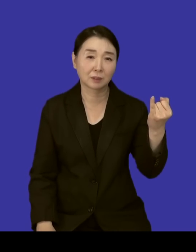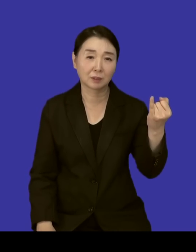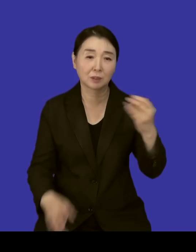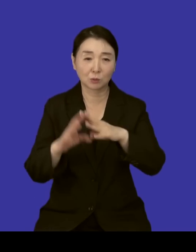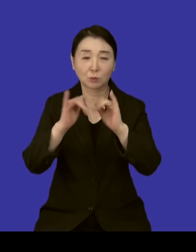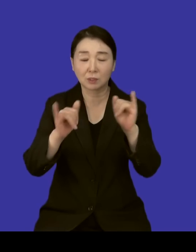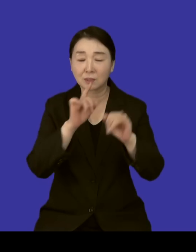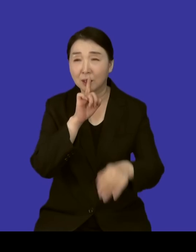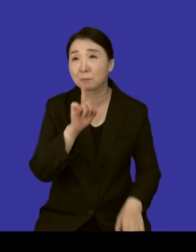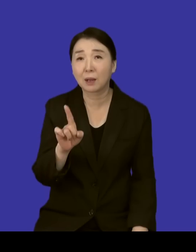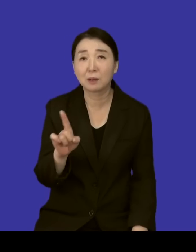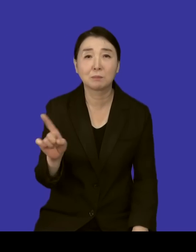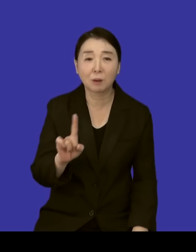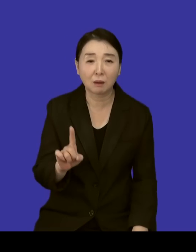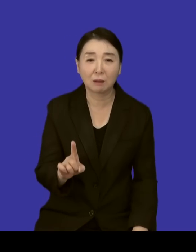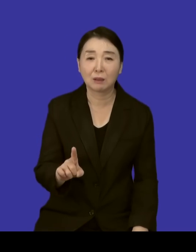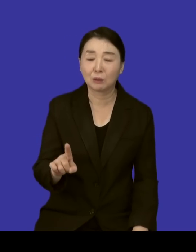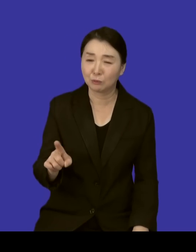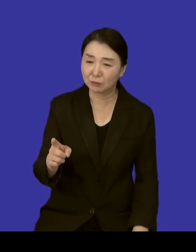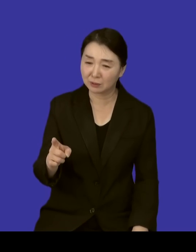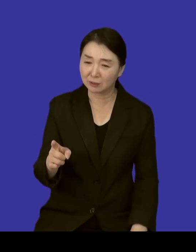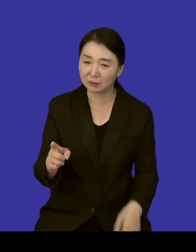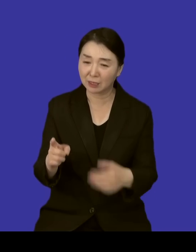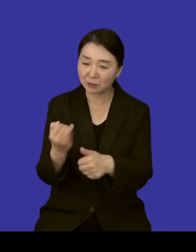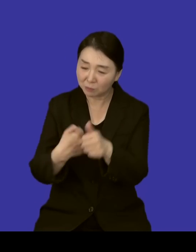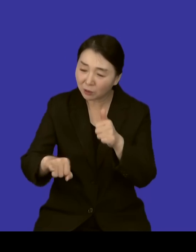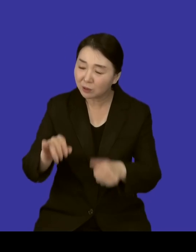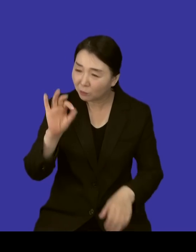보라고 우리 며느리 이거 좀 보라고